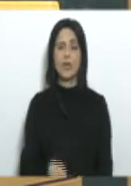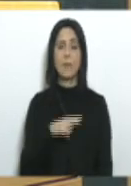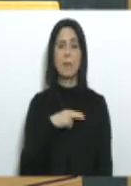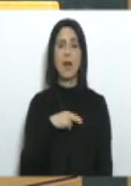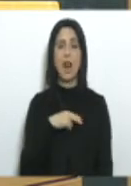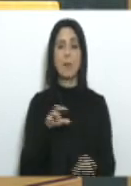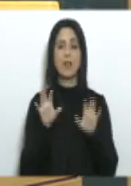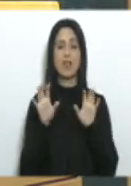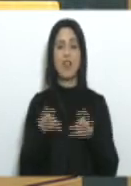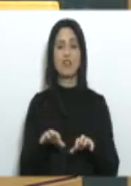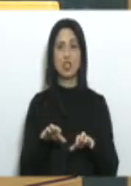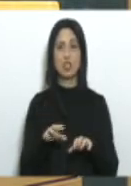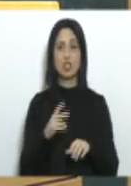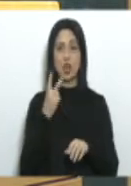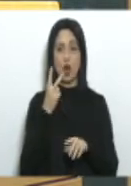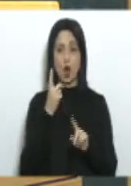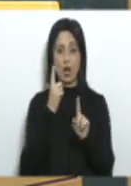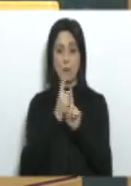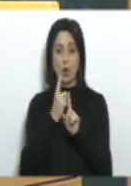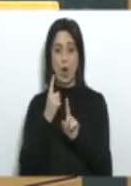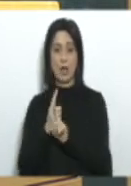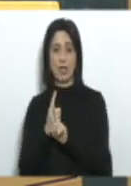პარლამენტის თავმჯდომარის ორი მოადგილის